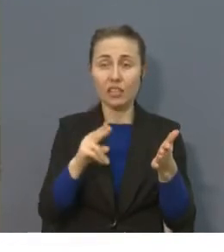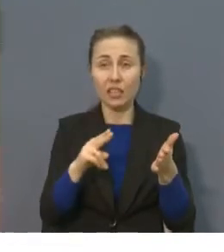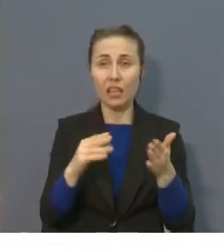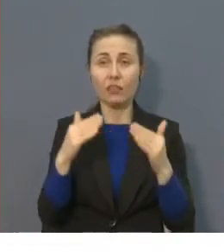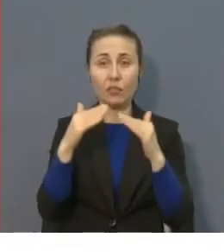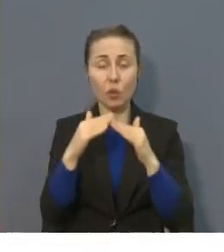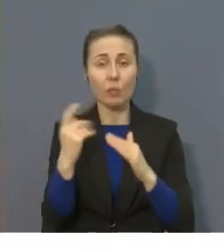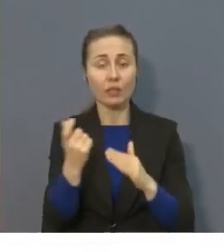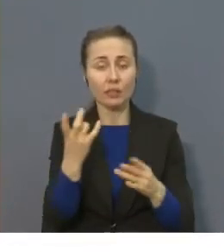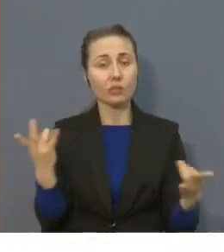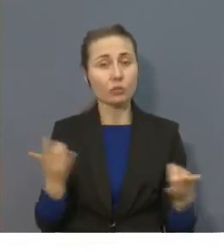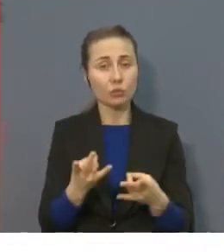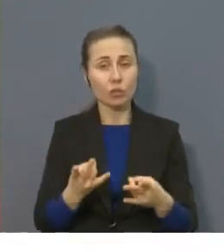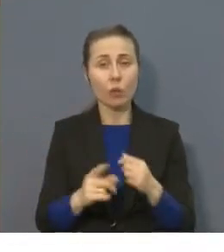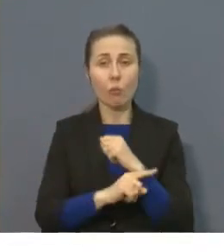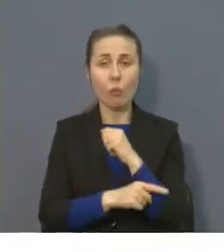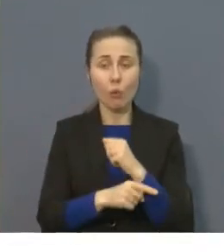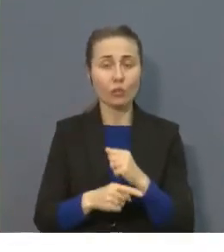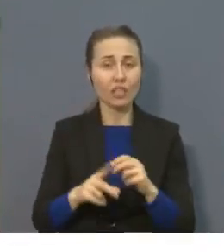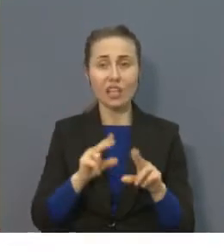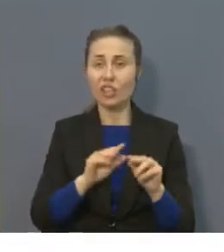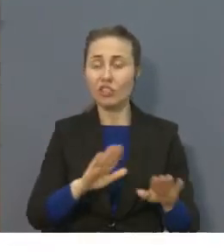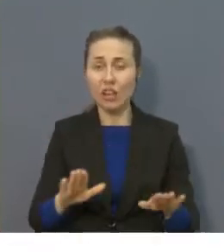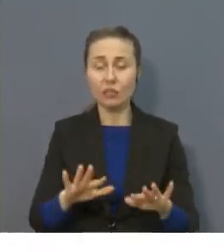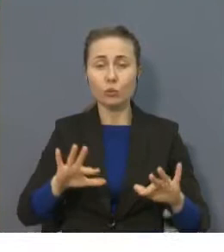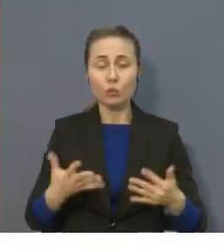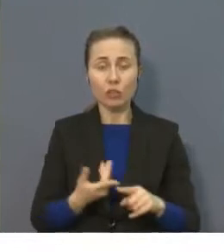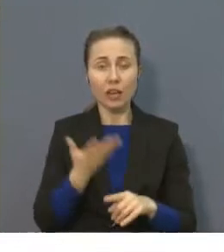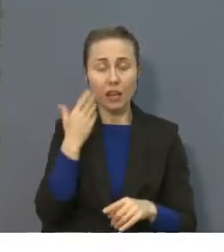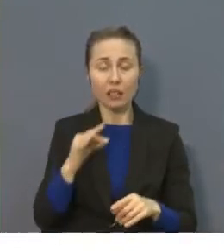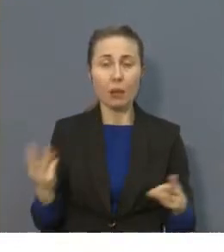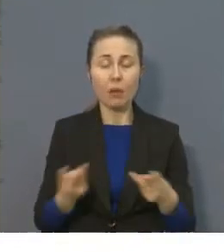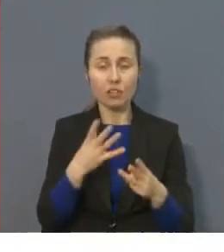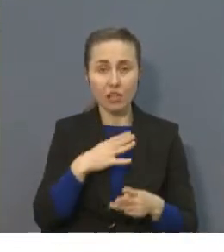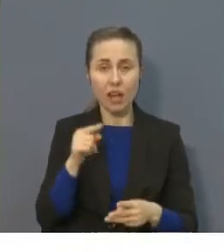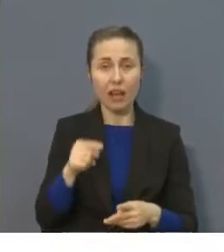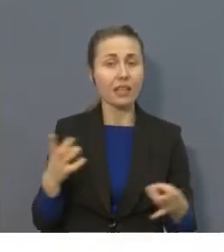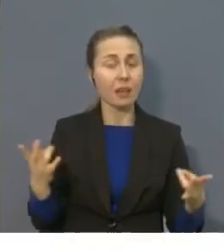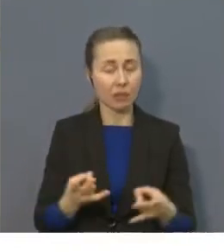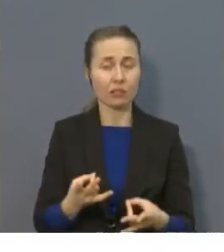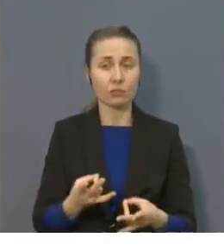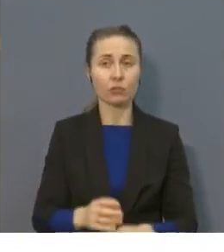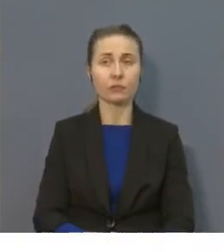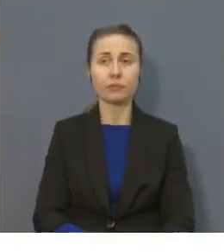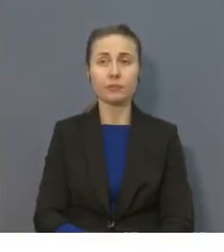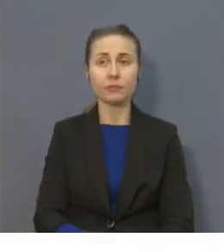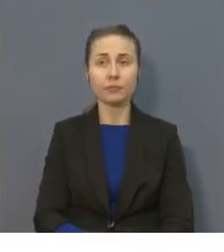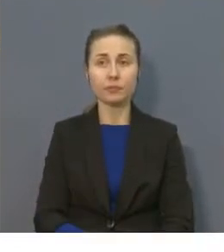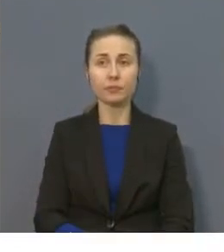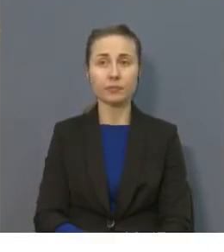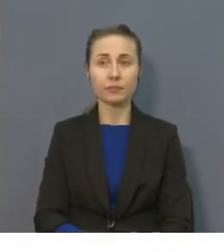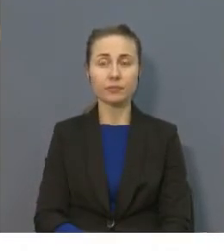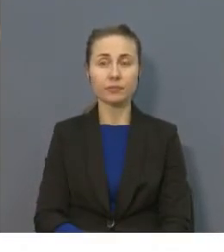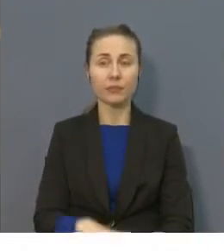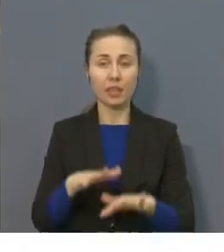Әсіресе тұрғын үй секторында өрттен орын алған жазатайым оқиғаларда қажет. Үлкен рахмет. Облыс аумағында